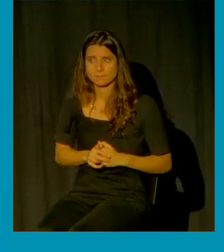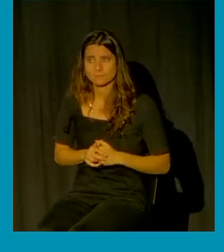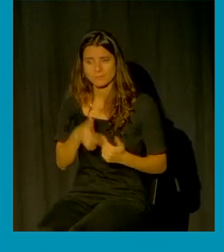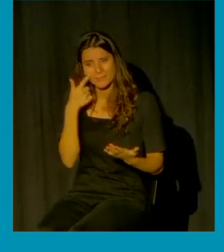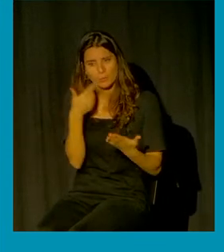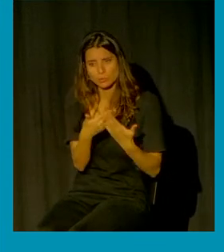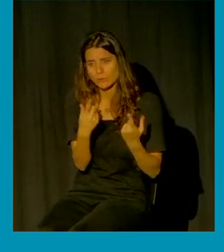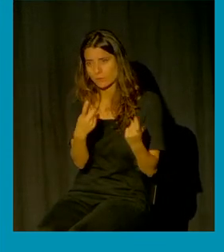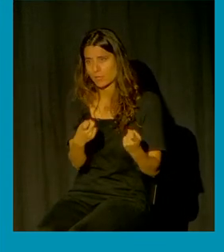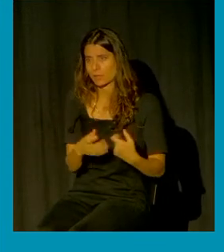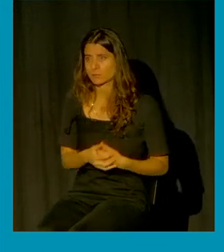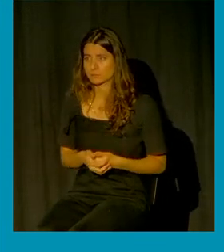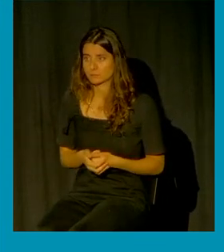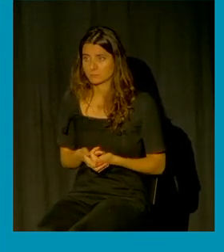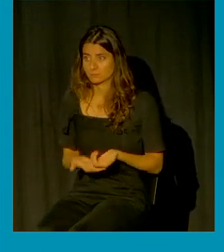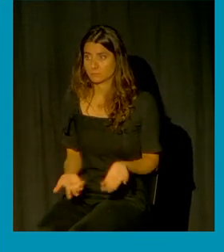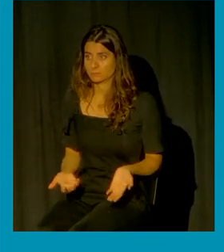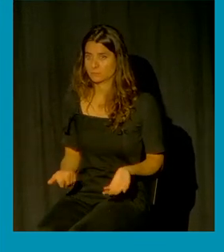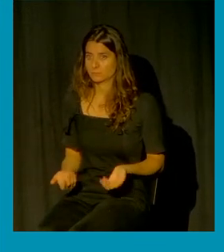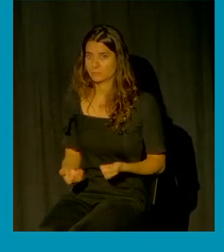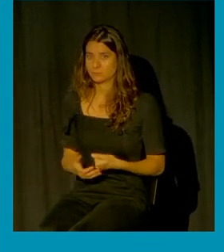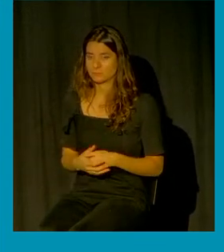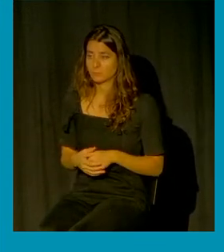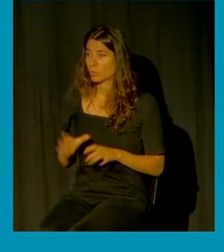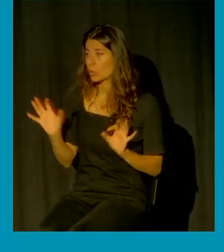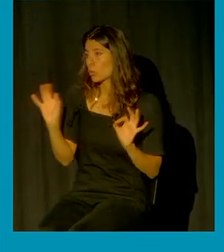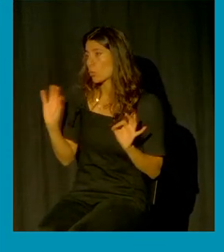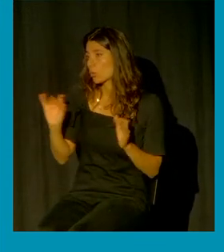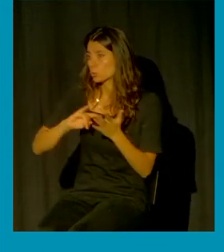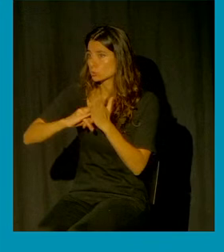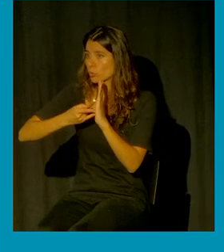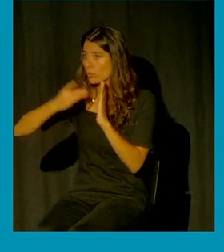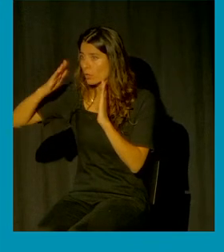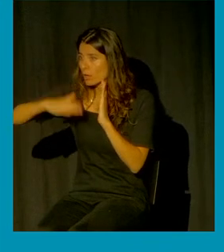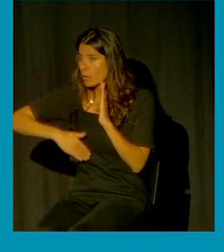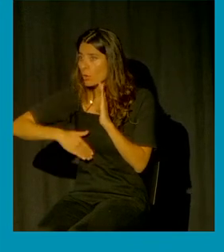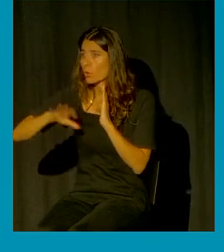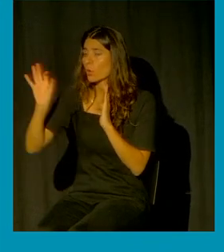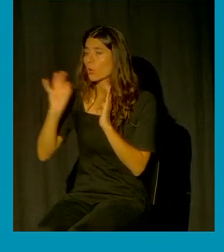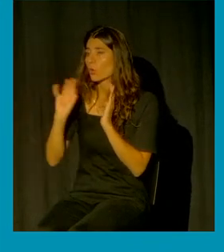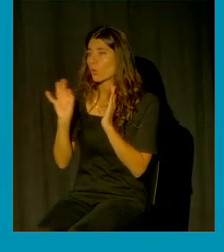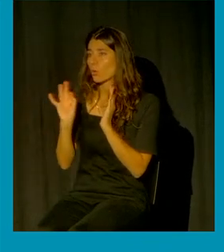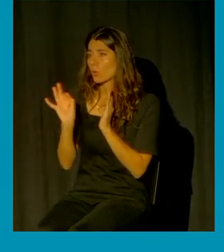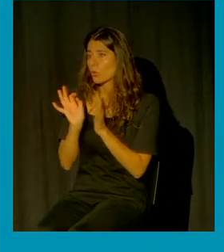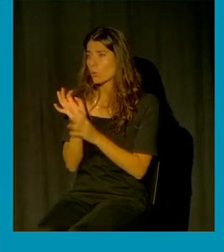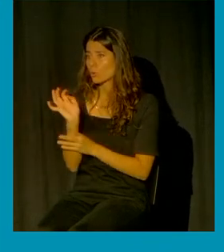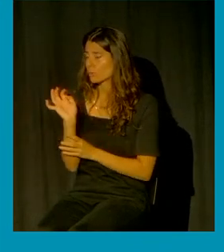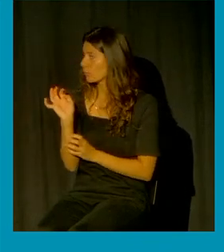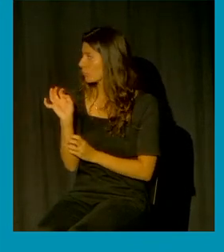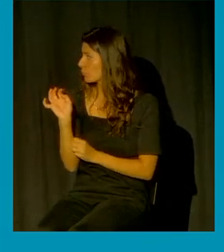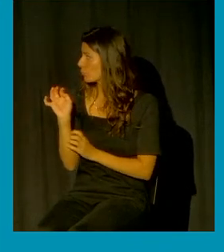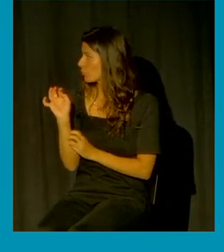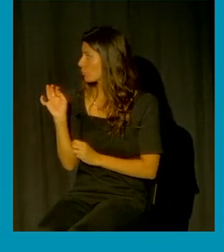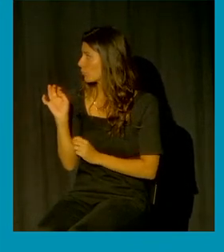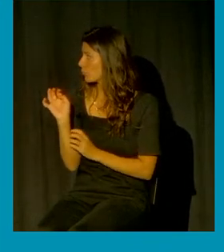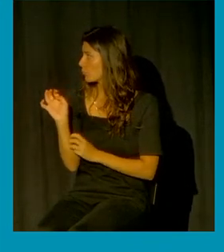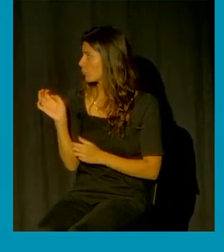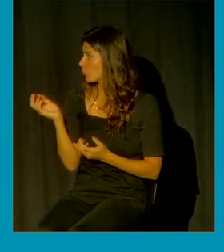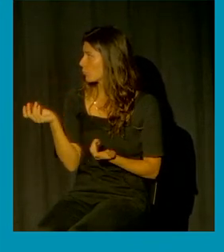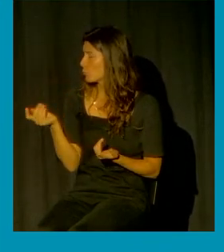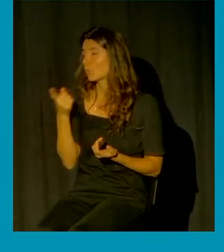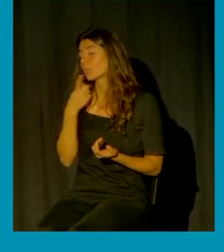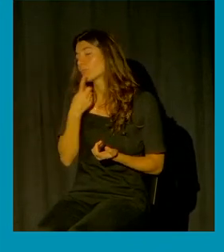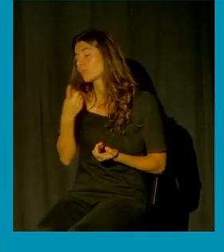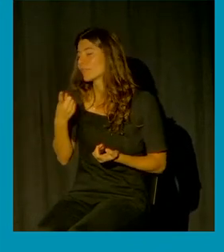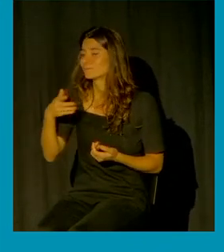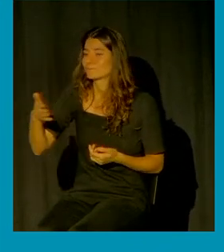i per tant o bé hi havia absolució o bé diguem-ne com a petita propina hi havia una condemna pel delicte lleu